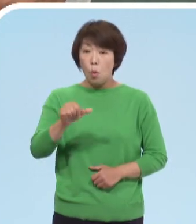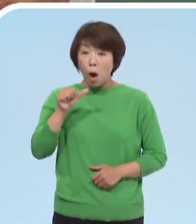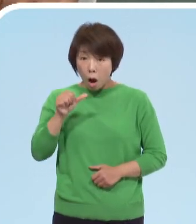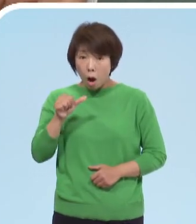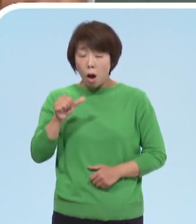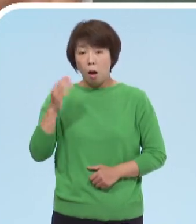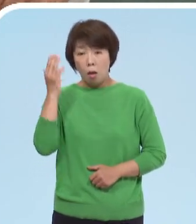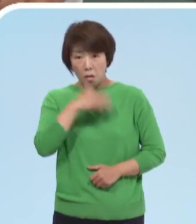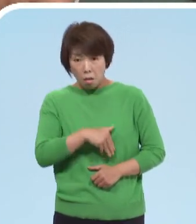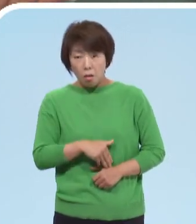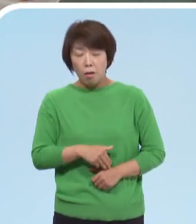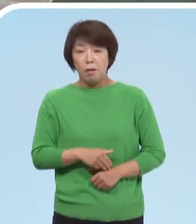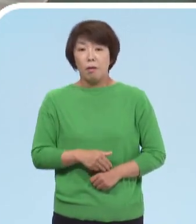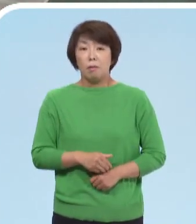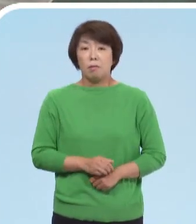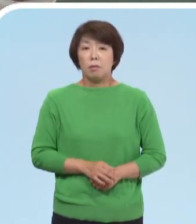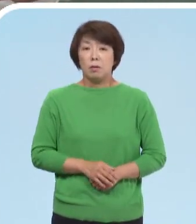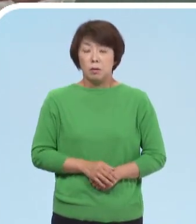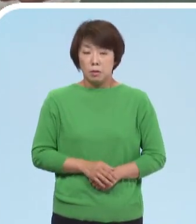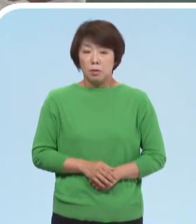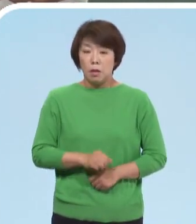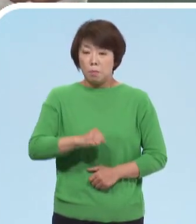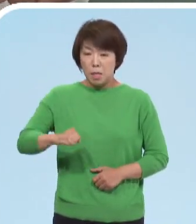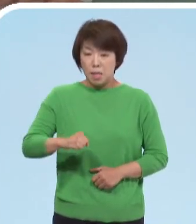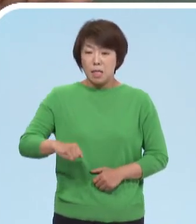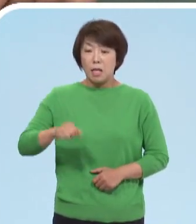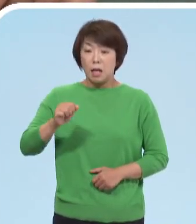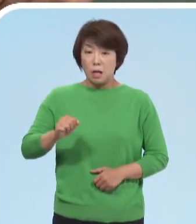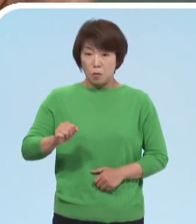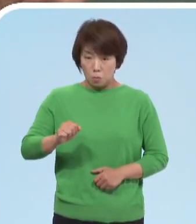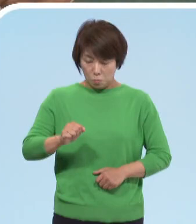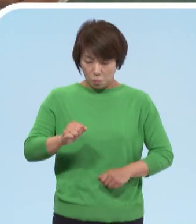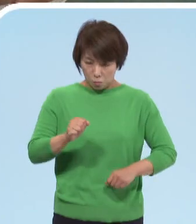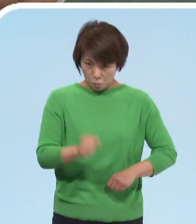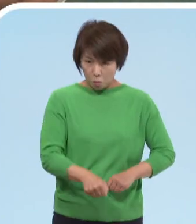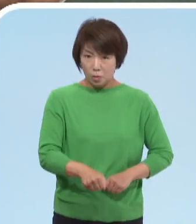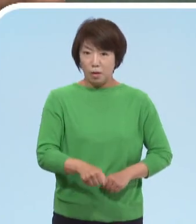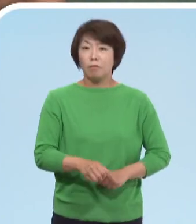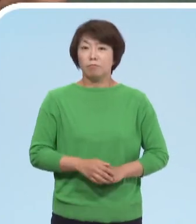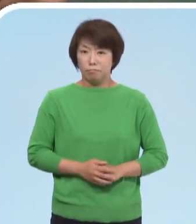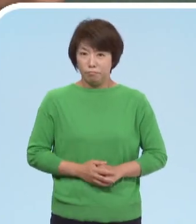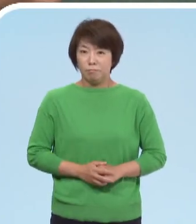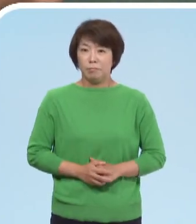ファ、 うん、 え で、右手で胴の右を